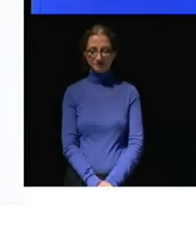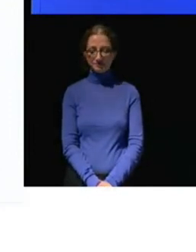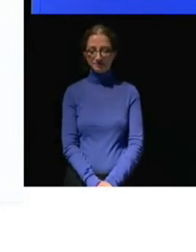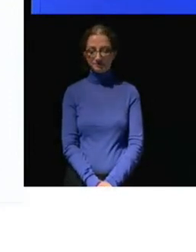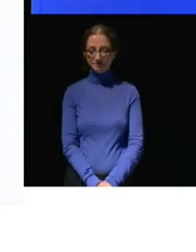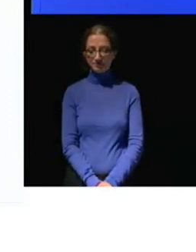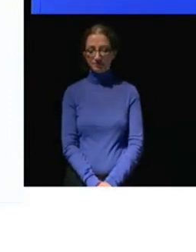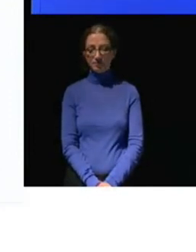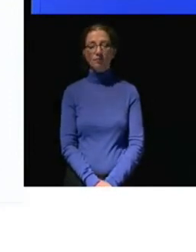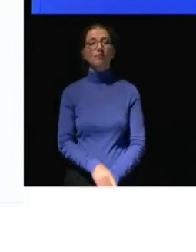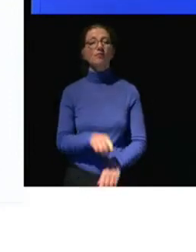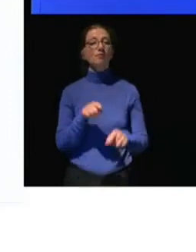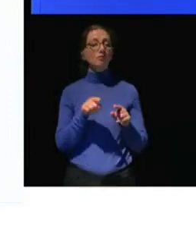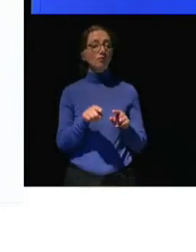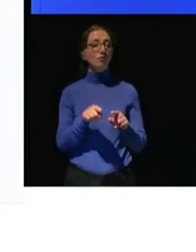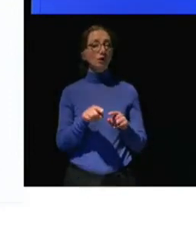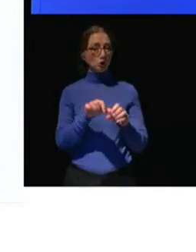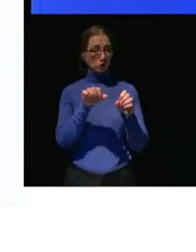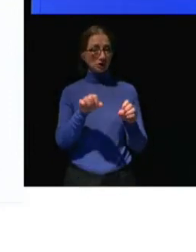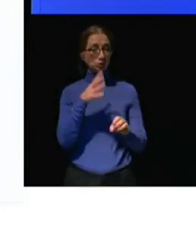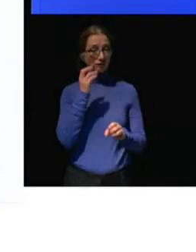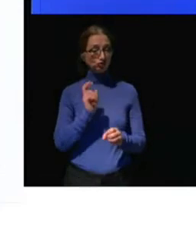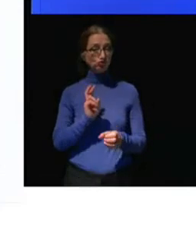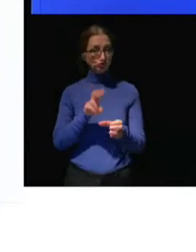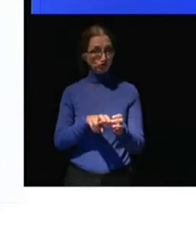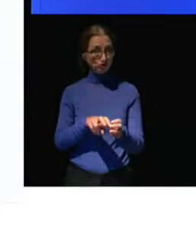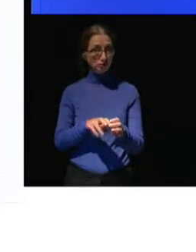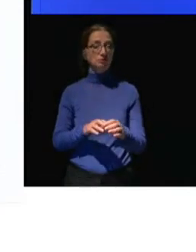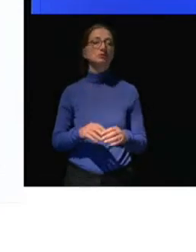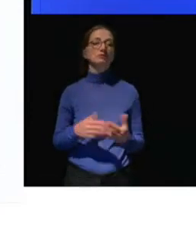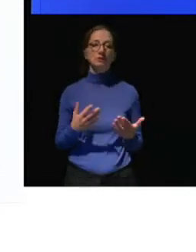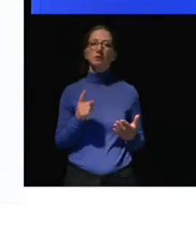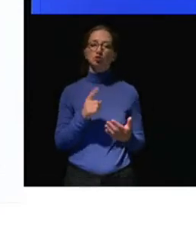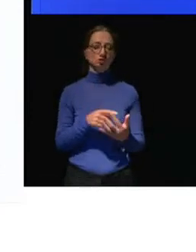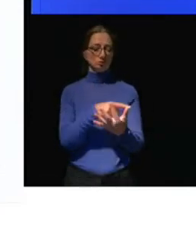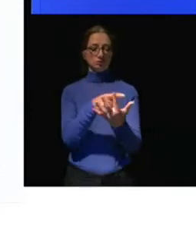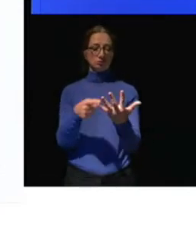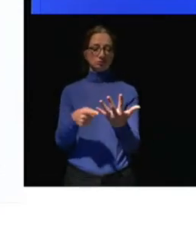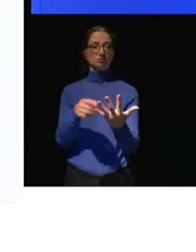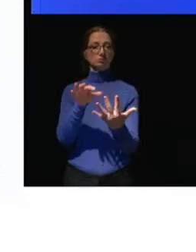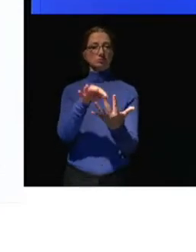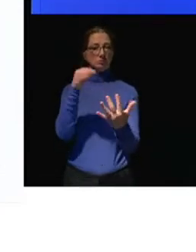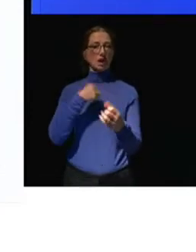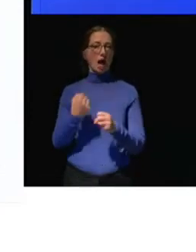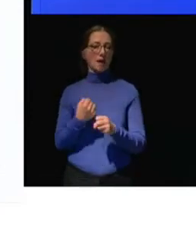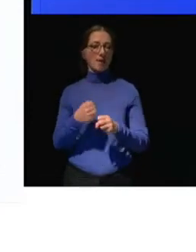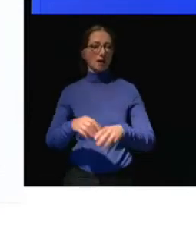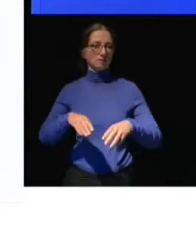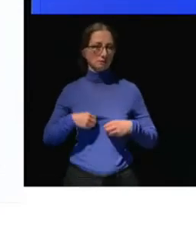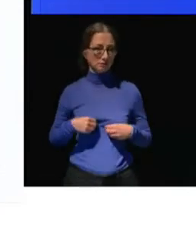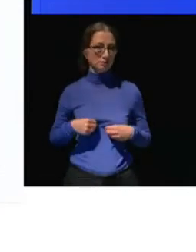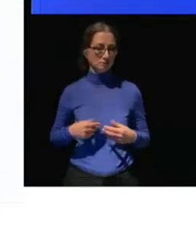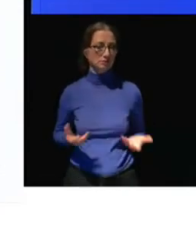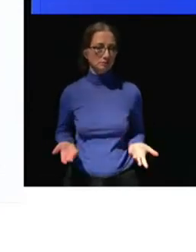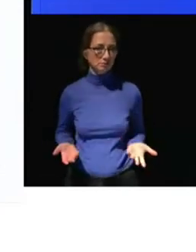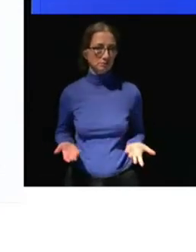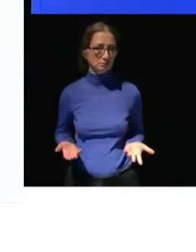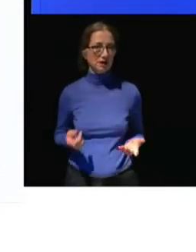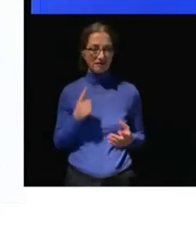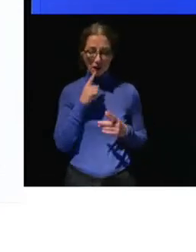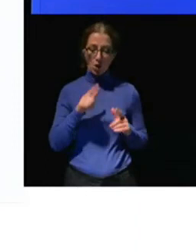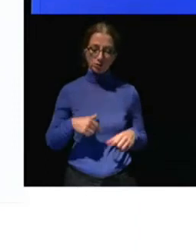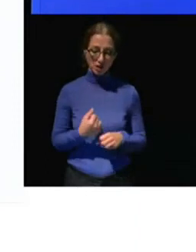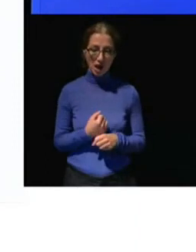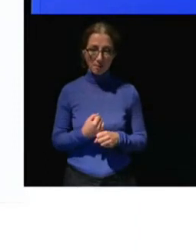Um Mitglied dieses Systems zu werden, muss man nur einer dieser 5 Tätigkeiten nachgehen und sobald man diese Tätigkeit aufnimmt, ist man